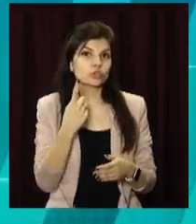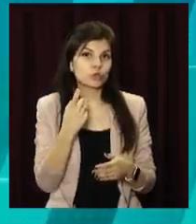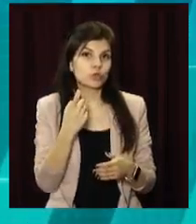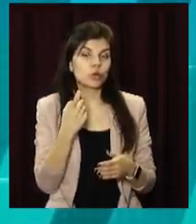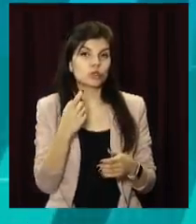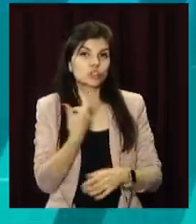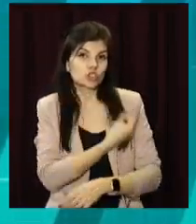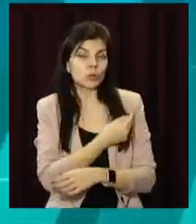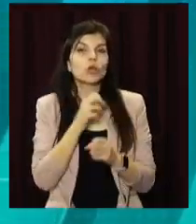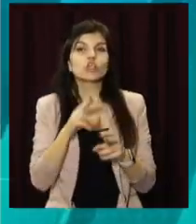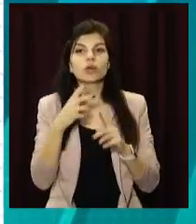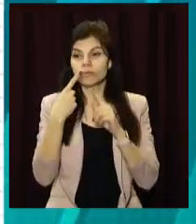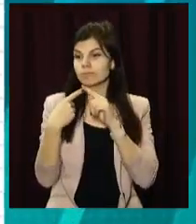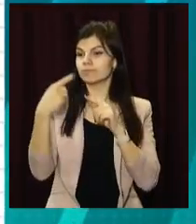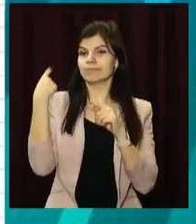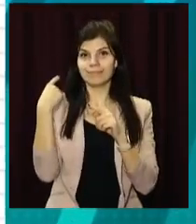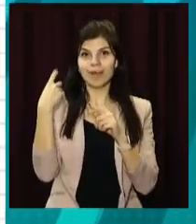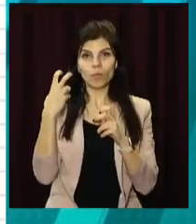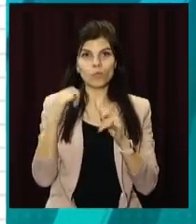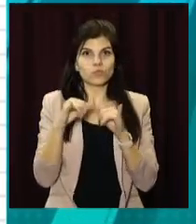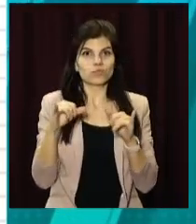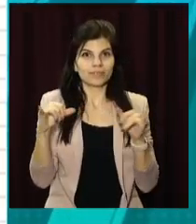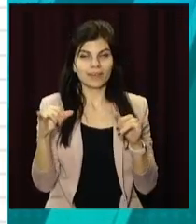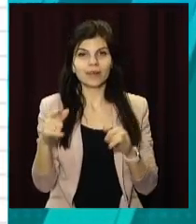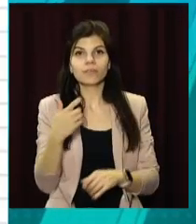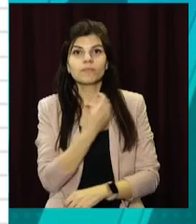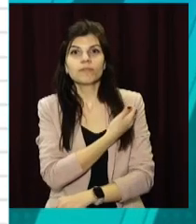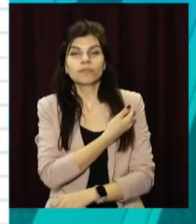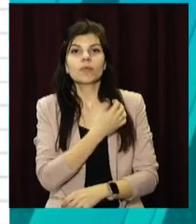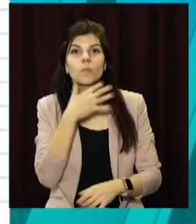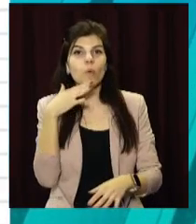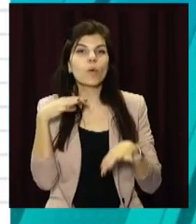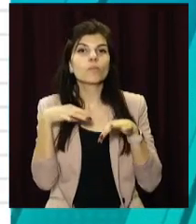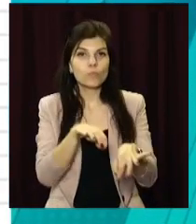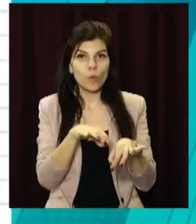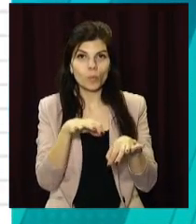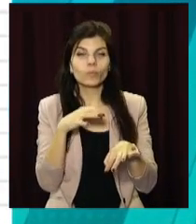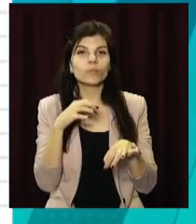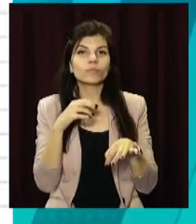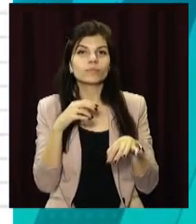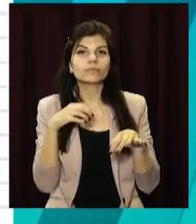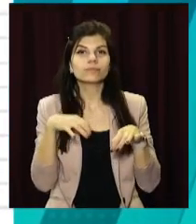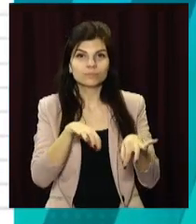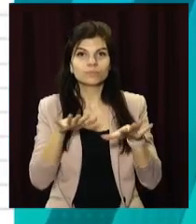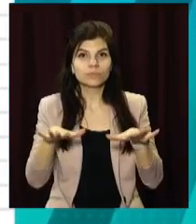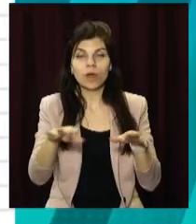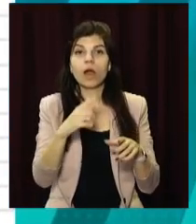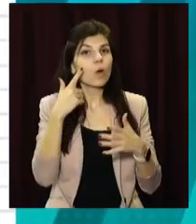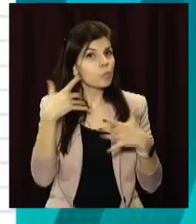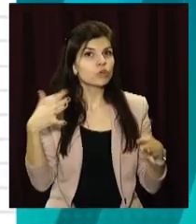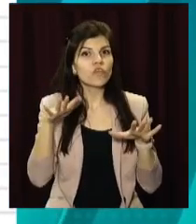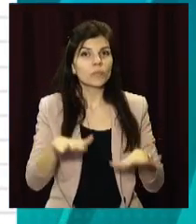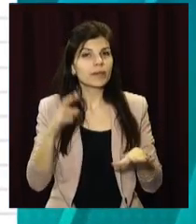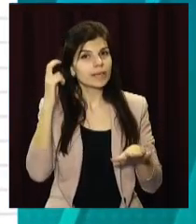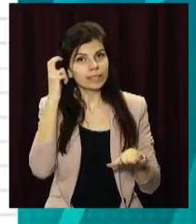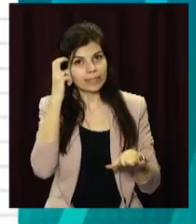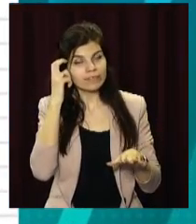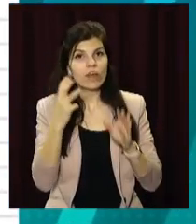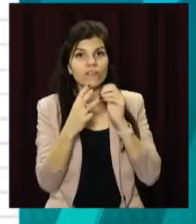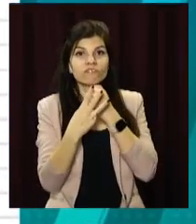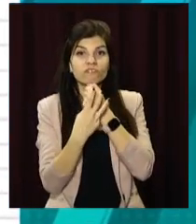добу. Імунізацію проводили 210 мобільних бригад. Найбільше українці вакцинували у столиці – 890 людей. А